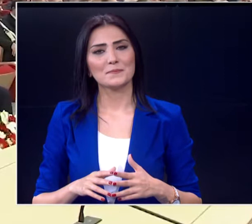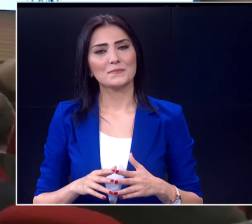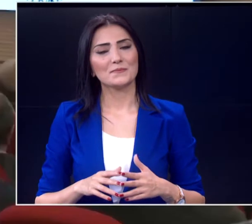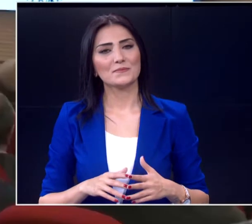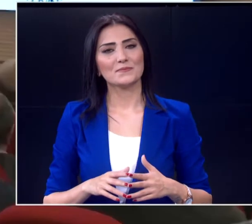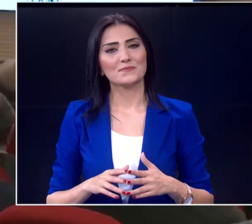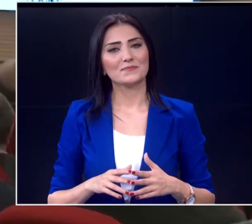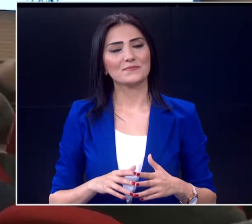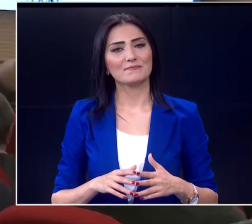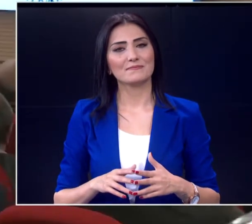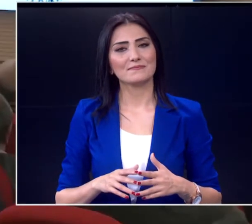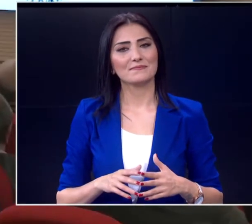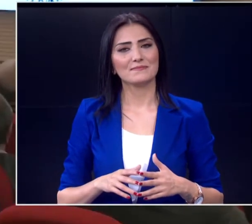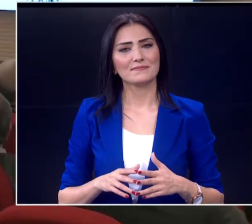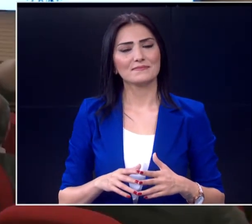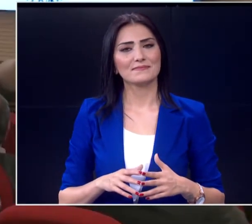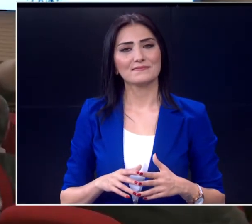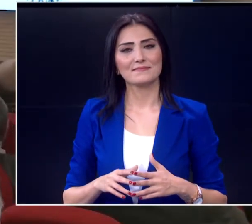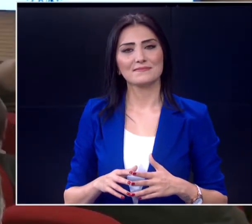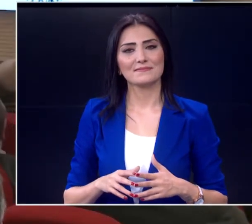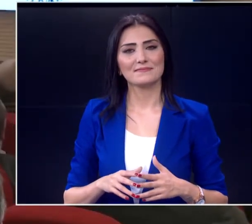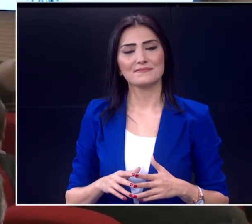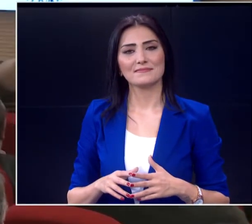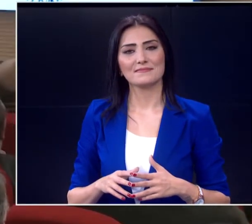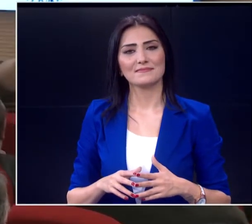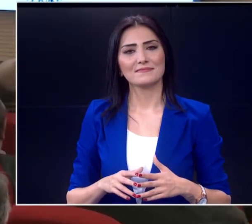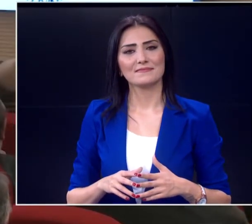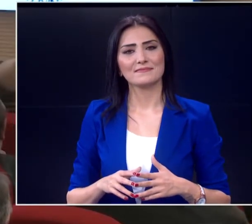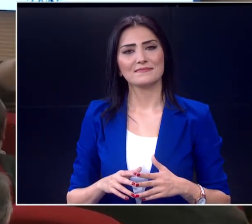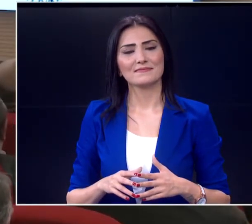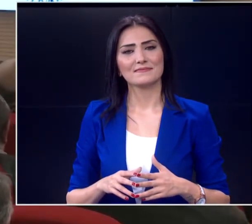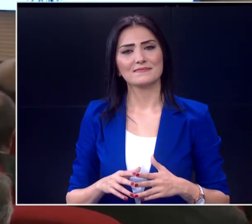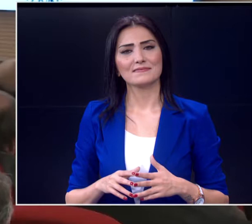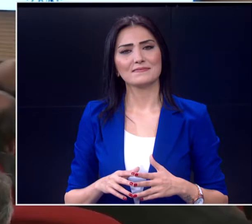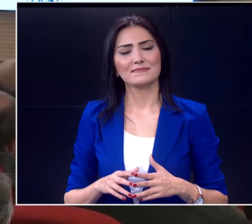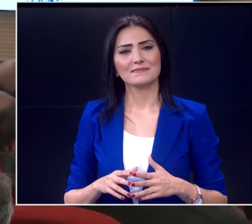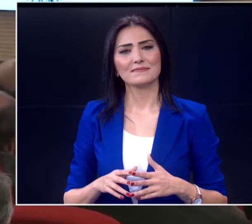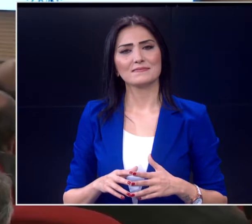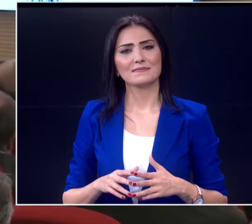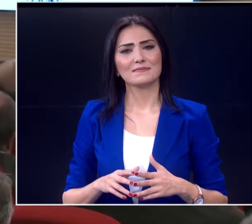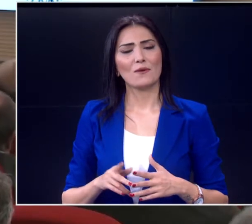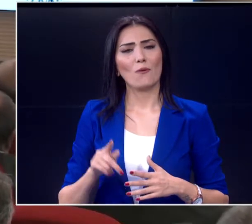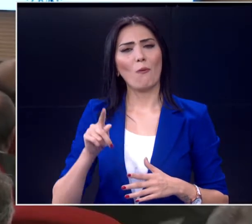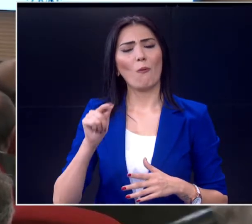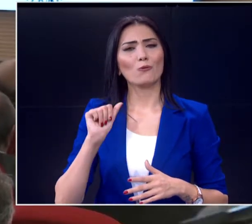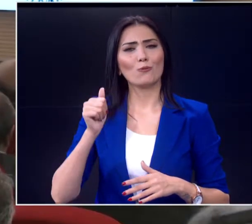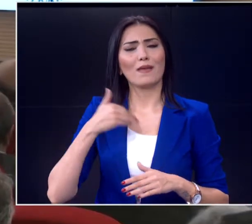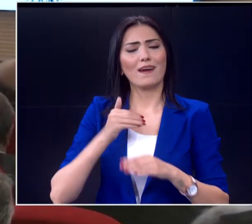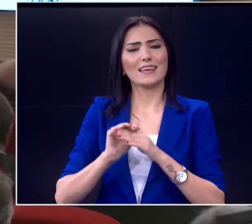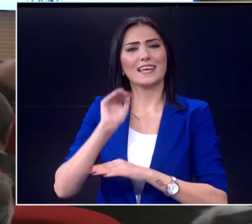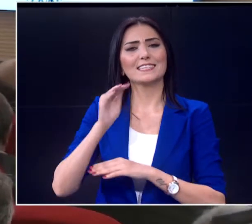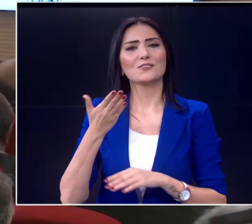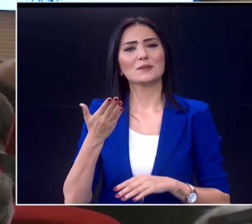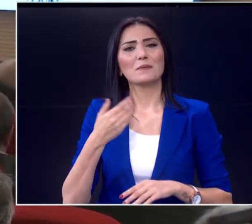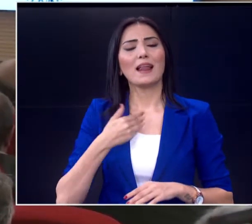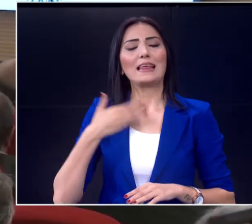Öyle mi? Size de güzeldi değil mi? O anı bir anlatır mısınız? Ne anladın yani o anda niye? O günleri yaşadım.